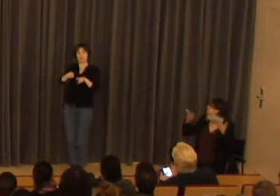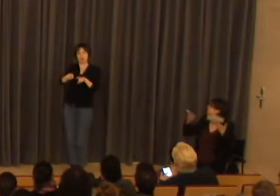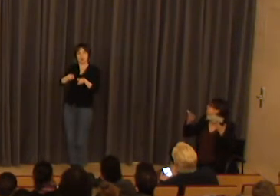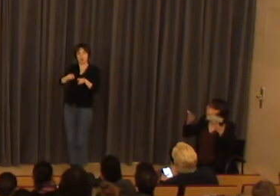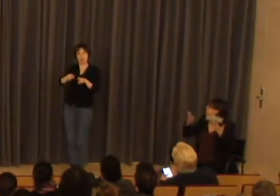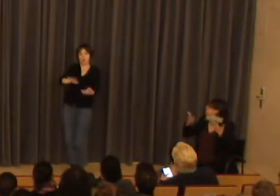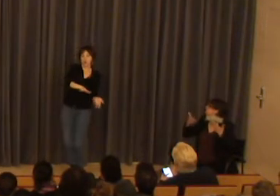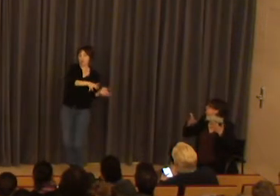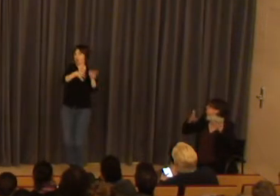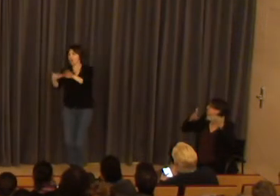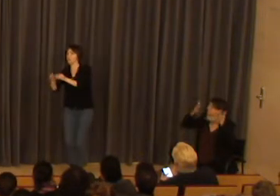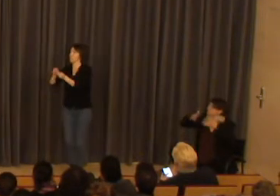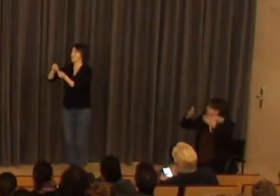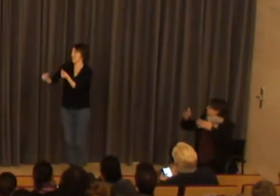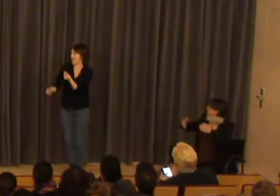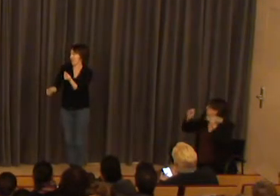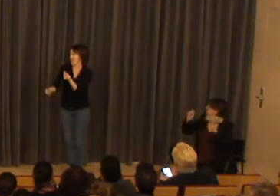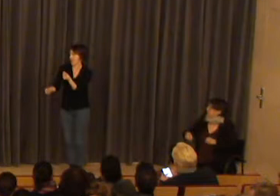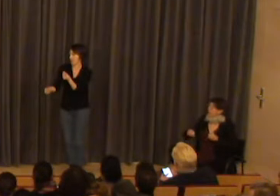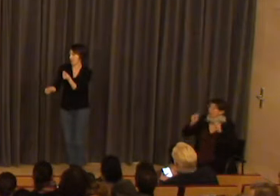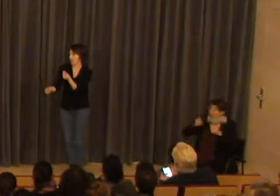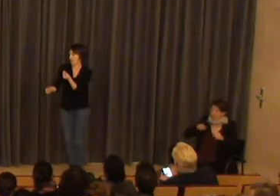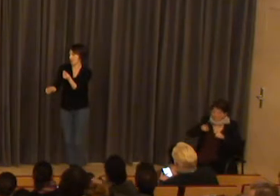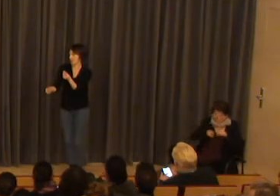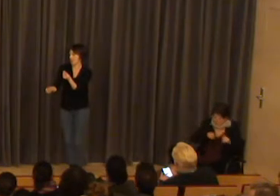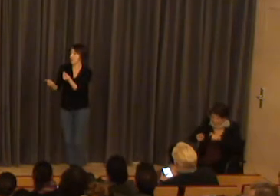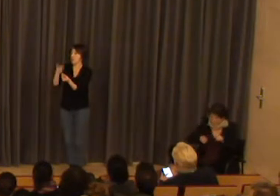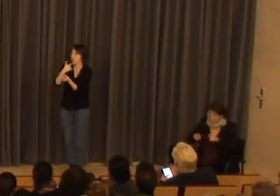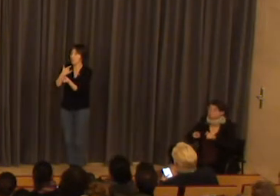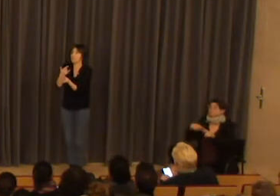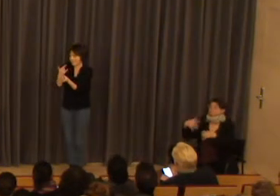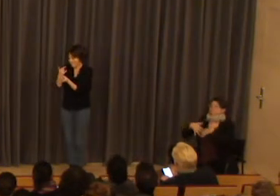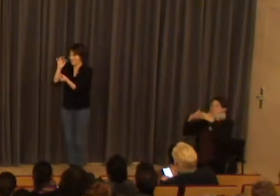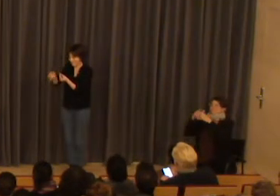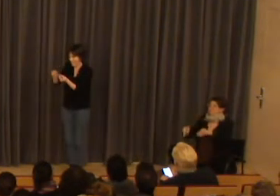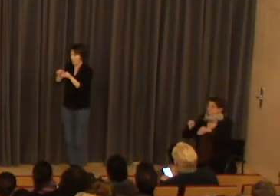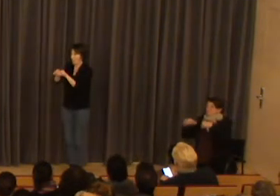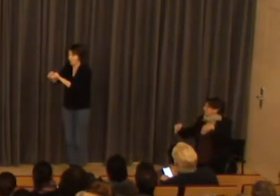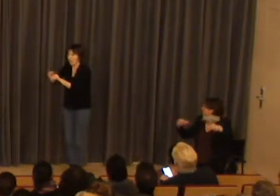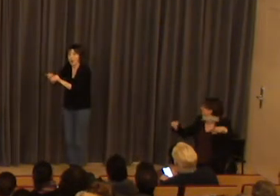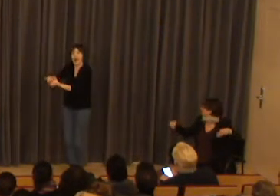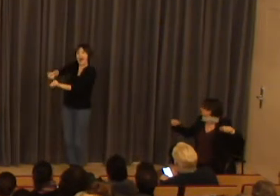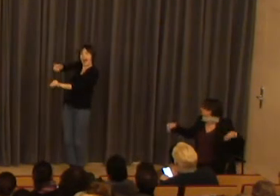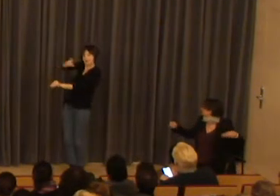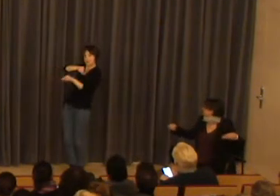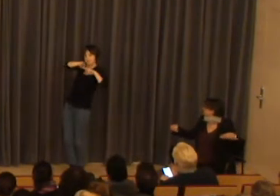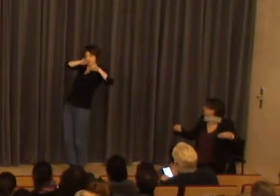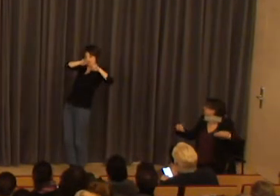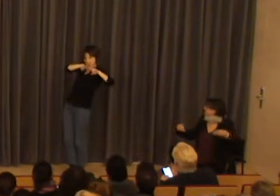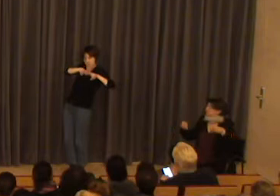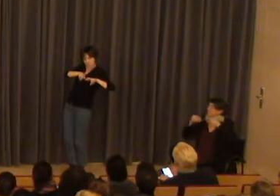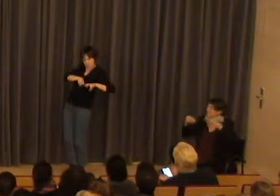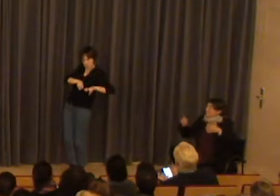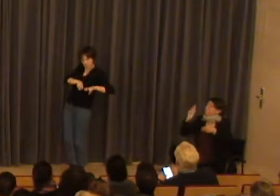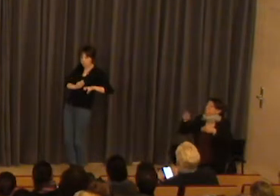de el que s'utilitza, però sobre la base del que s'utilitza. Per tant, partir de